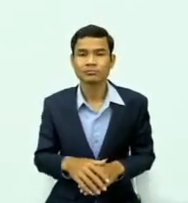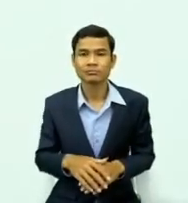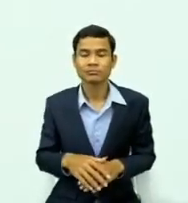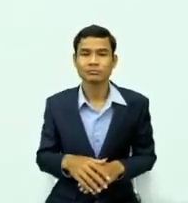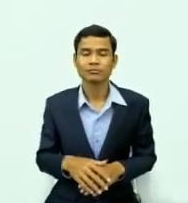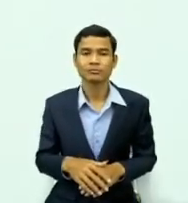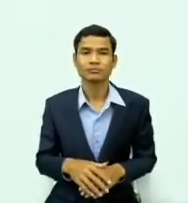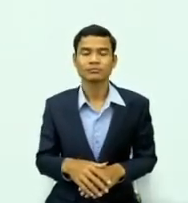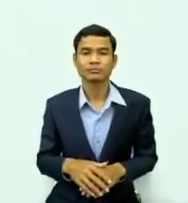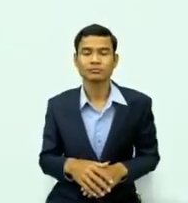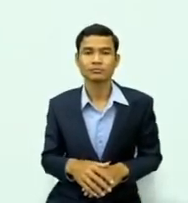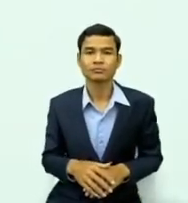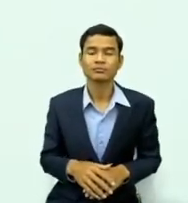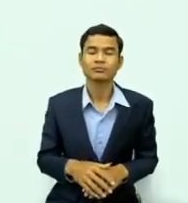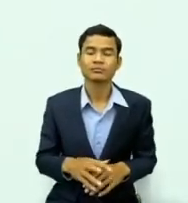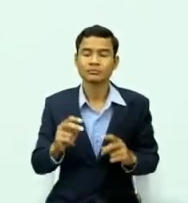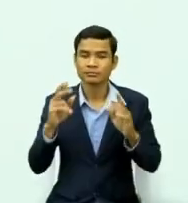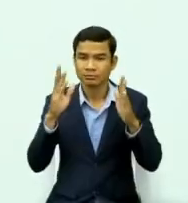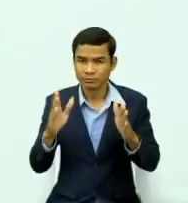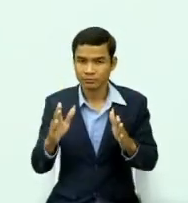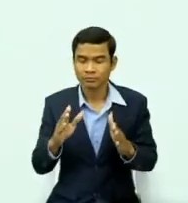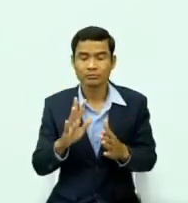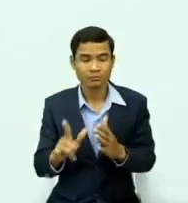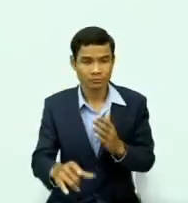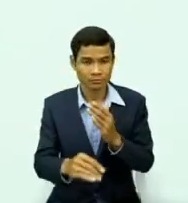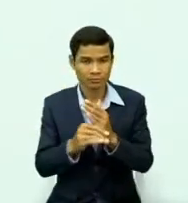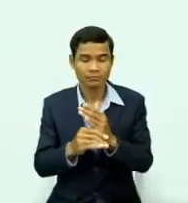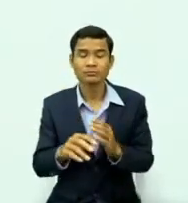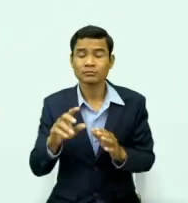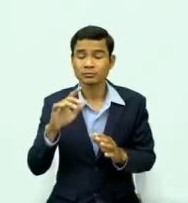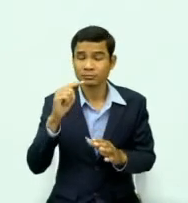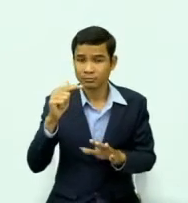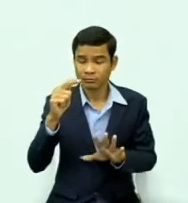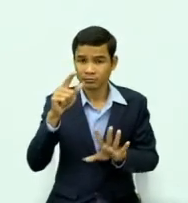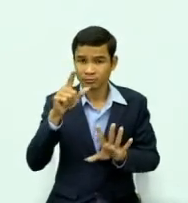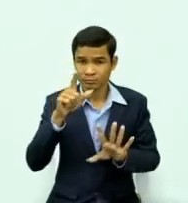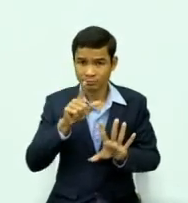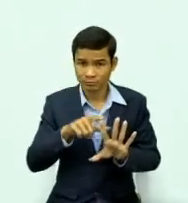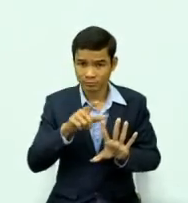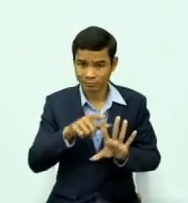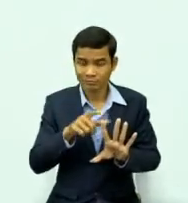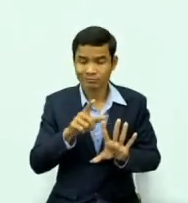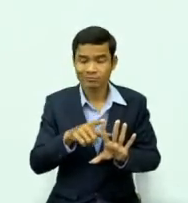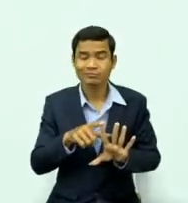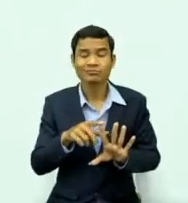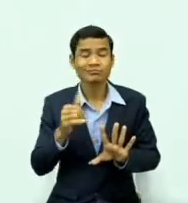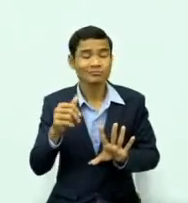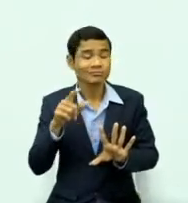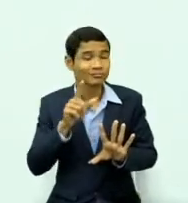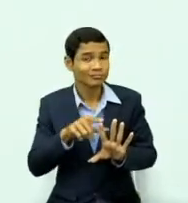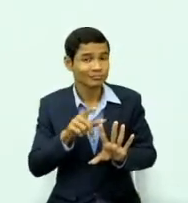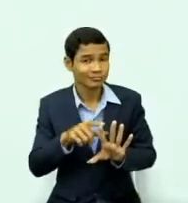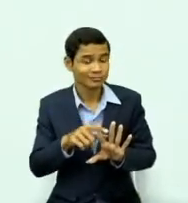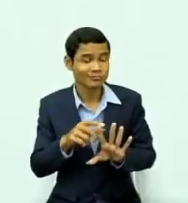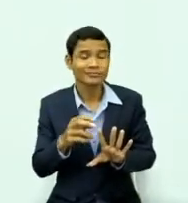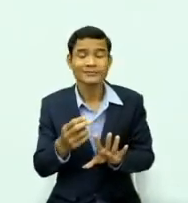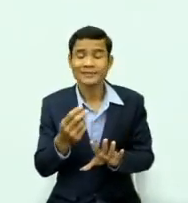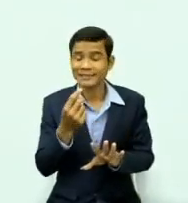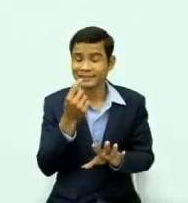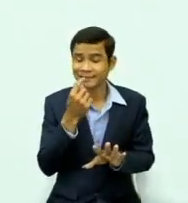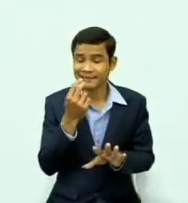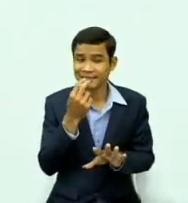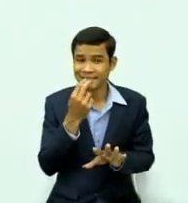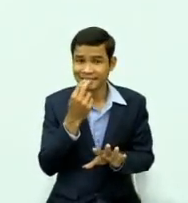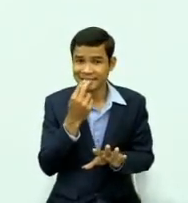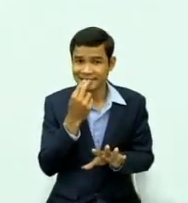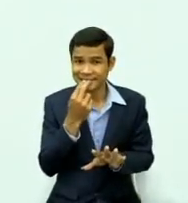cha ai lớn nè kêu bàn thèm chỉ mùi nắng sở nhà mũ sẽ cả toán được cô sở nhà với con cha đây